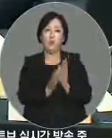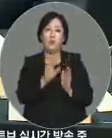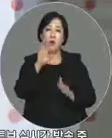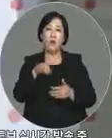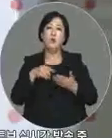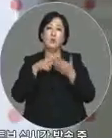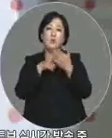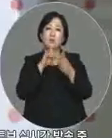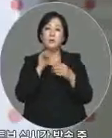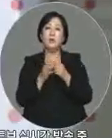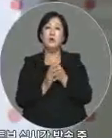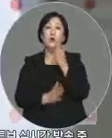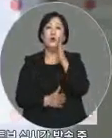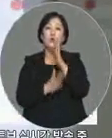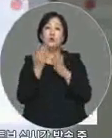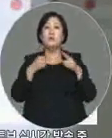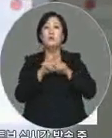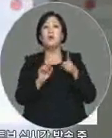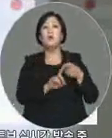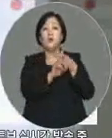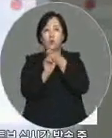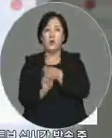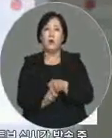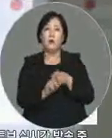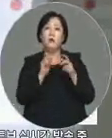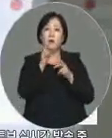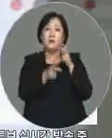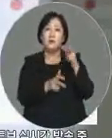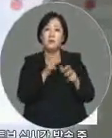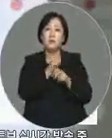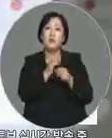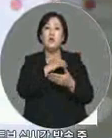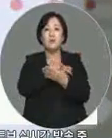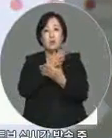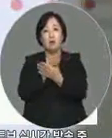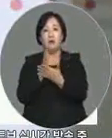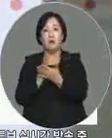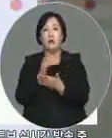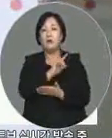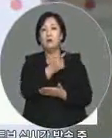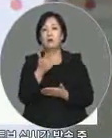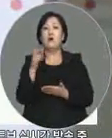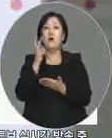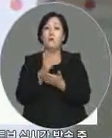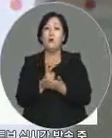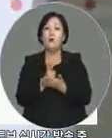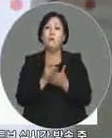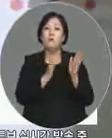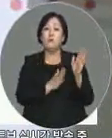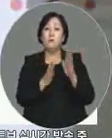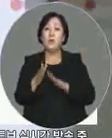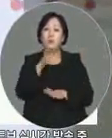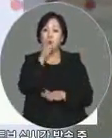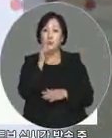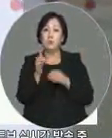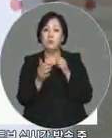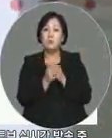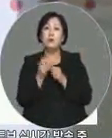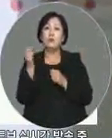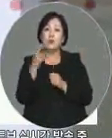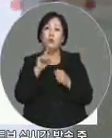제시됐습니다. 도심융합특구가 패키지 사업이어서 굉장히 다양한 것들을 법적으로 담아줄 수 있거든요. 그것들에 대해서